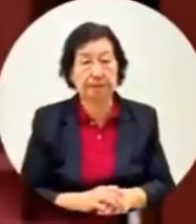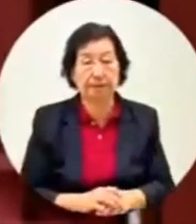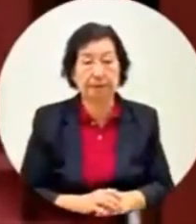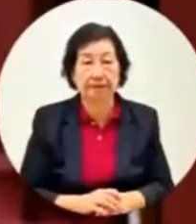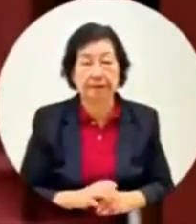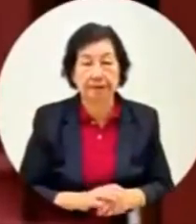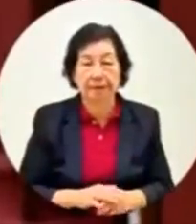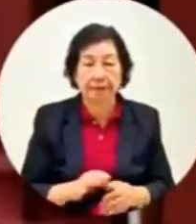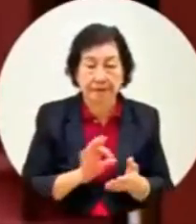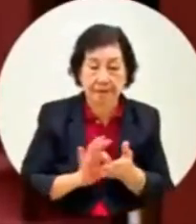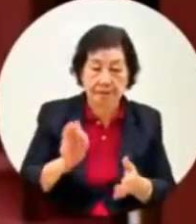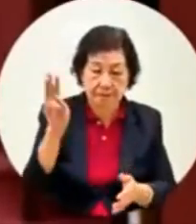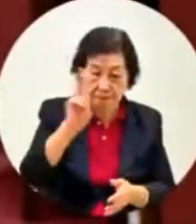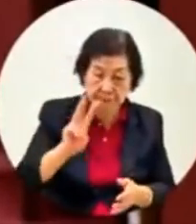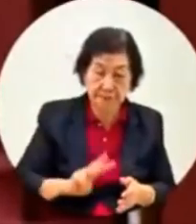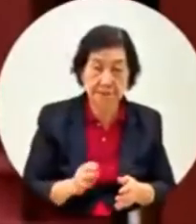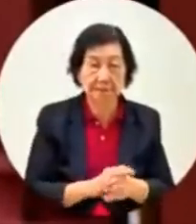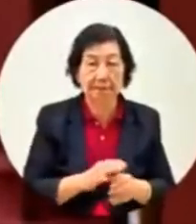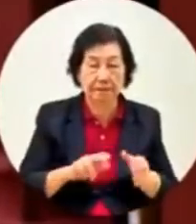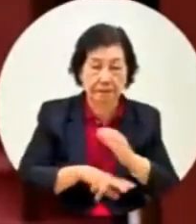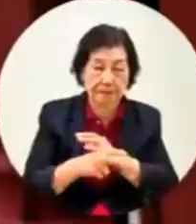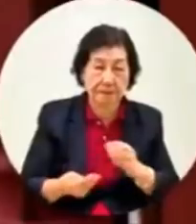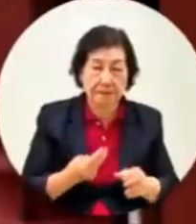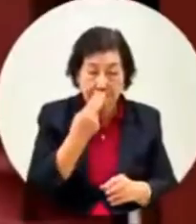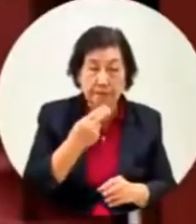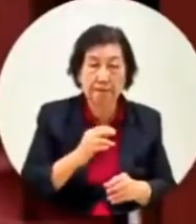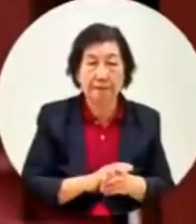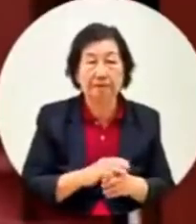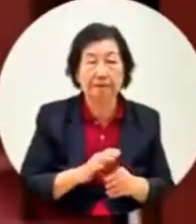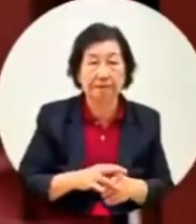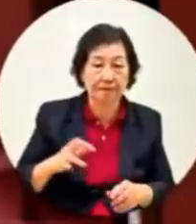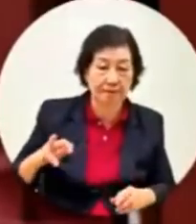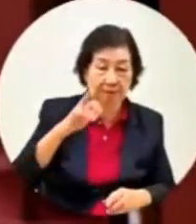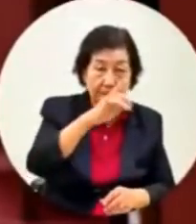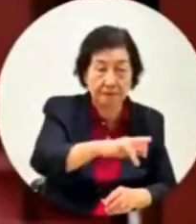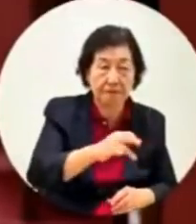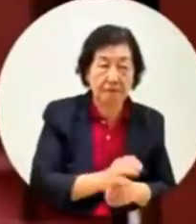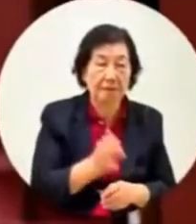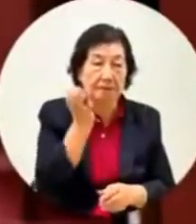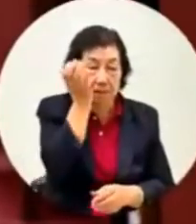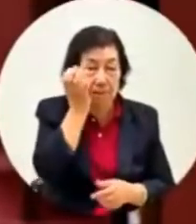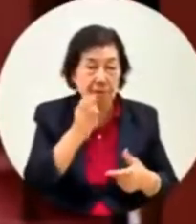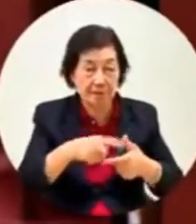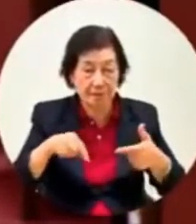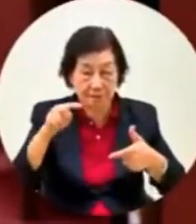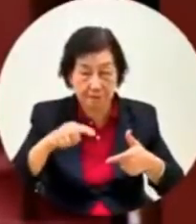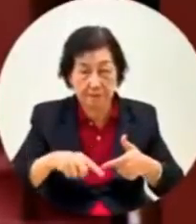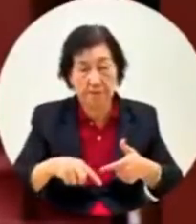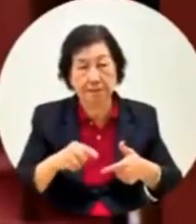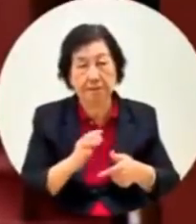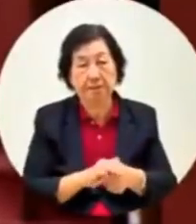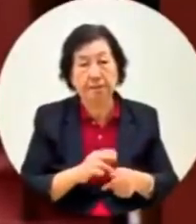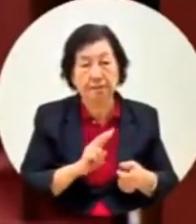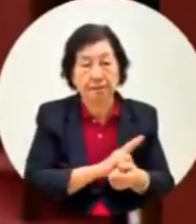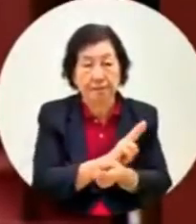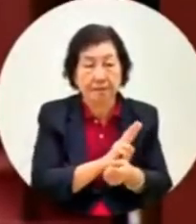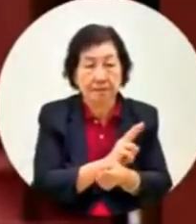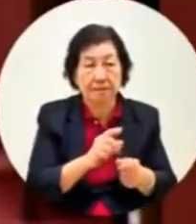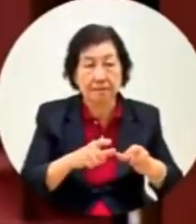用水问题、空污问题、财政大机场、国道七号、自金区、石化区，跟我大老婆前村无关系。免税